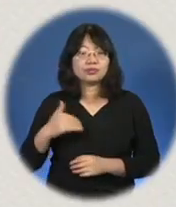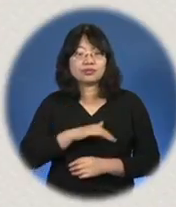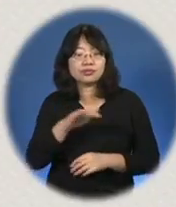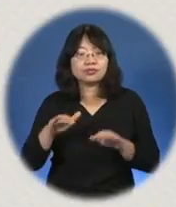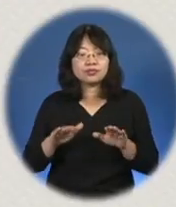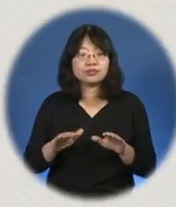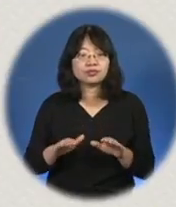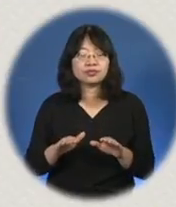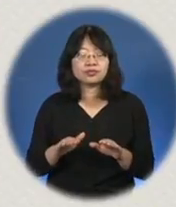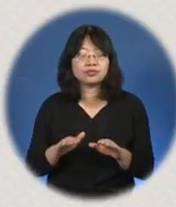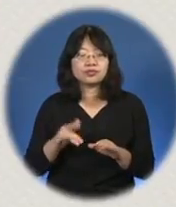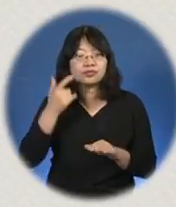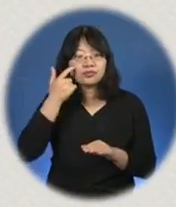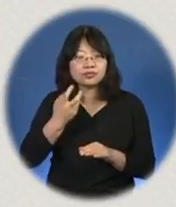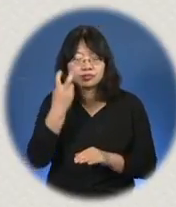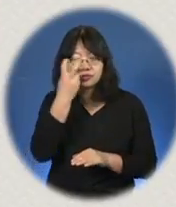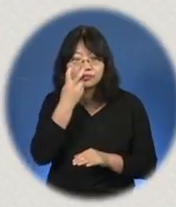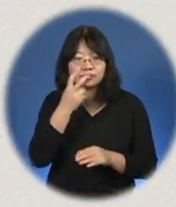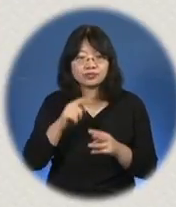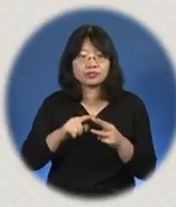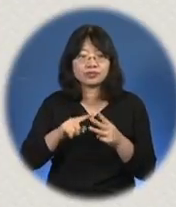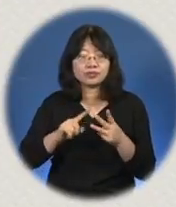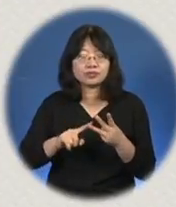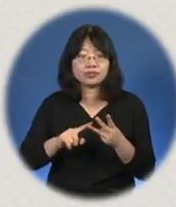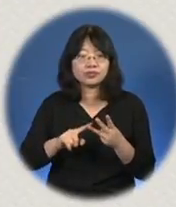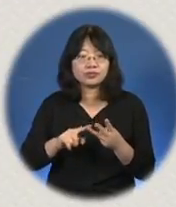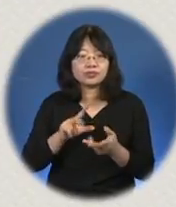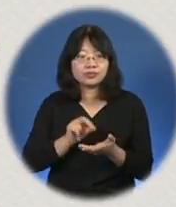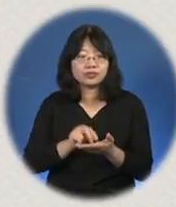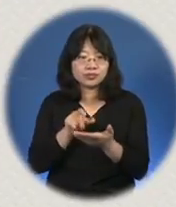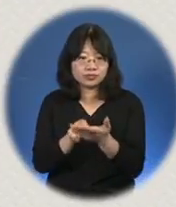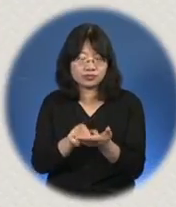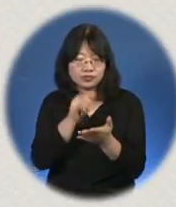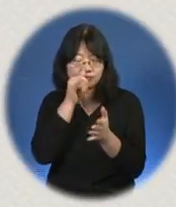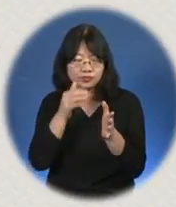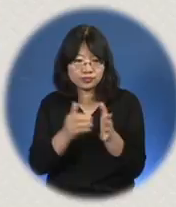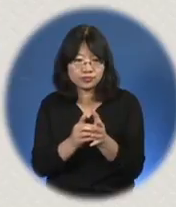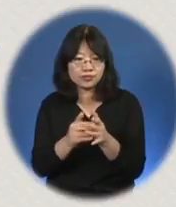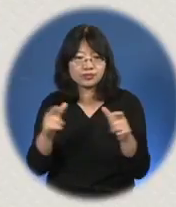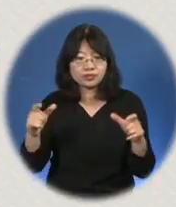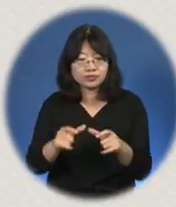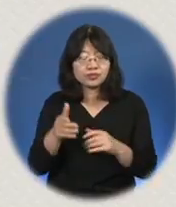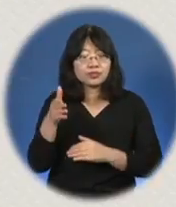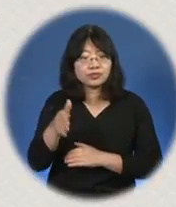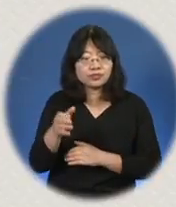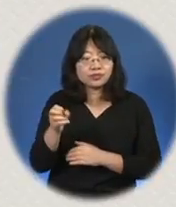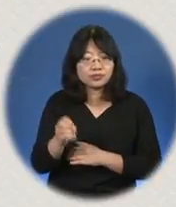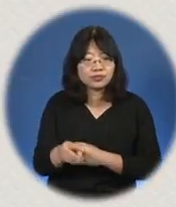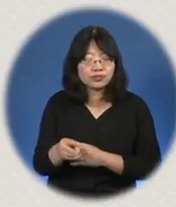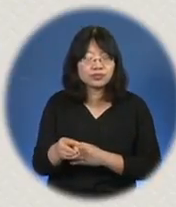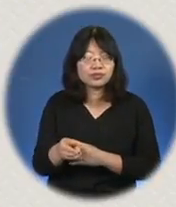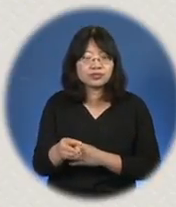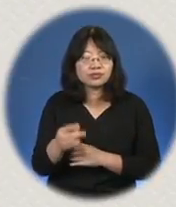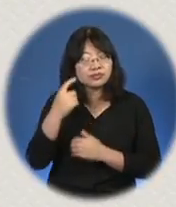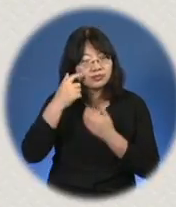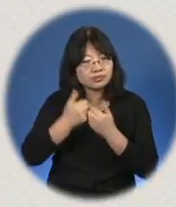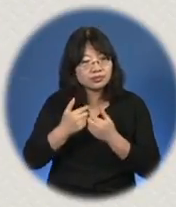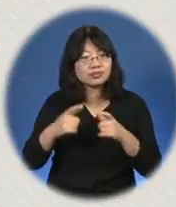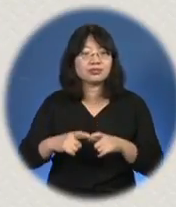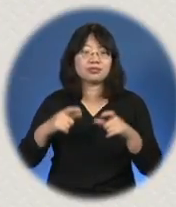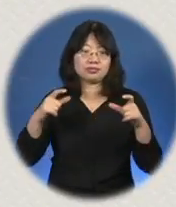이제 그 부분 설문은 세 개의 문항을 드렸습니다. 원전을 축소하는 방향, 원전을